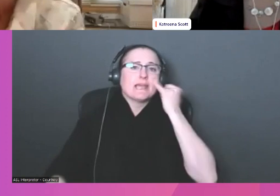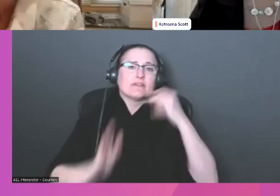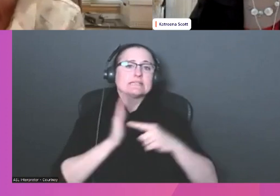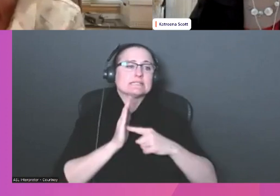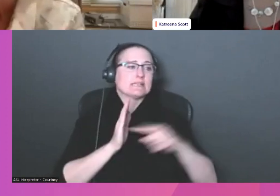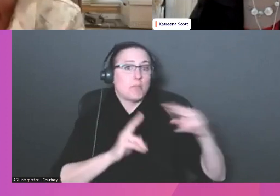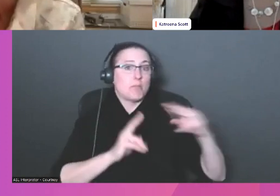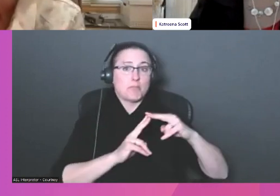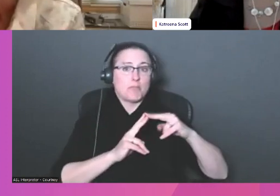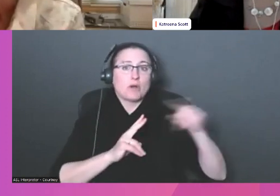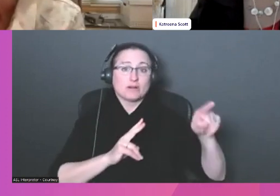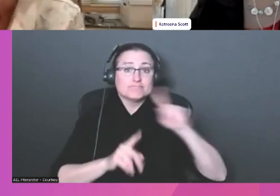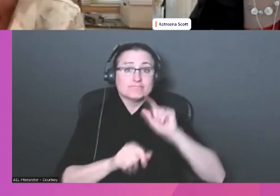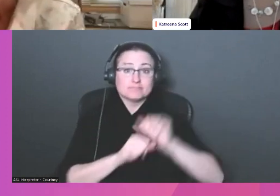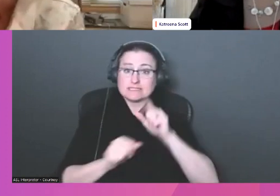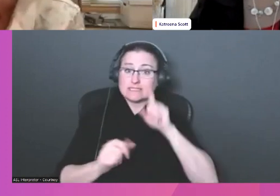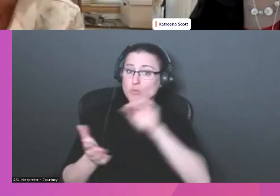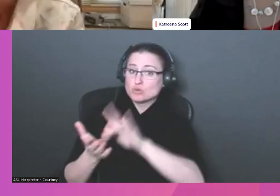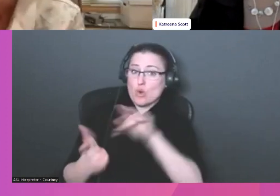s'ils ne savent pas que